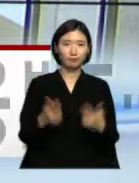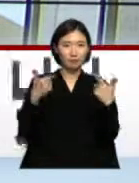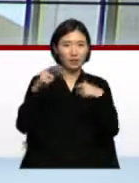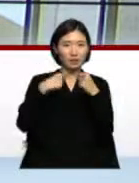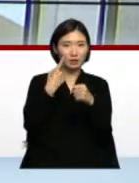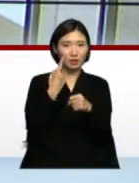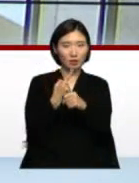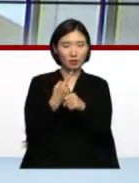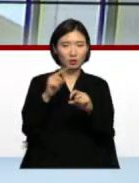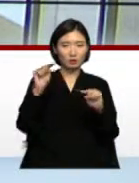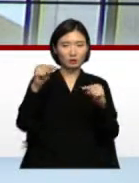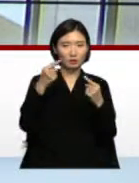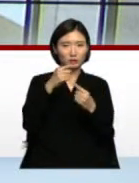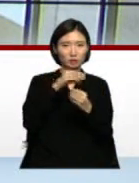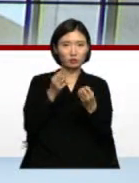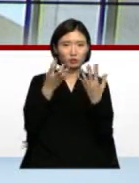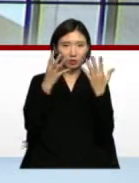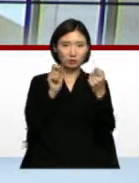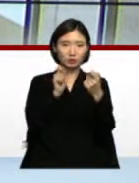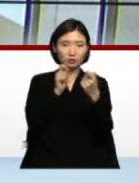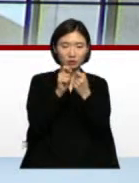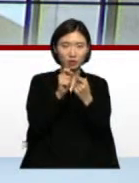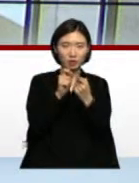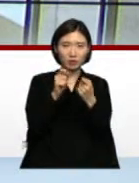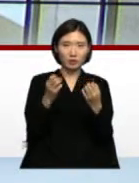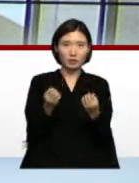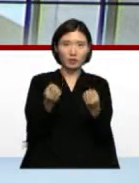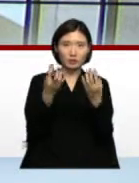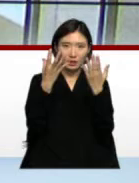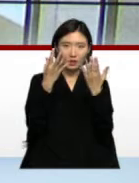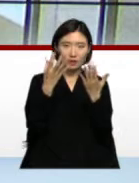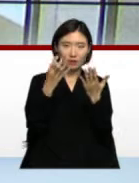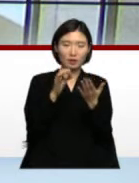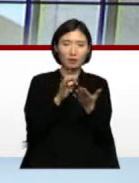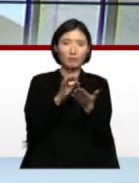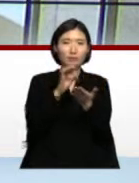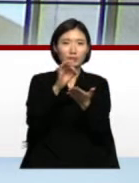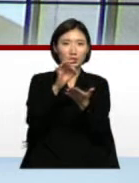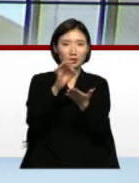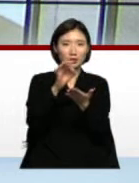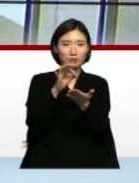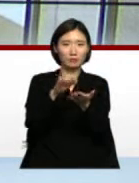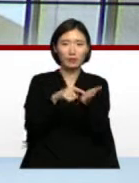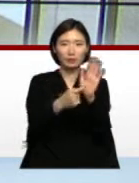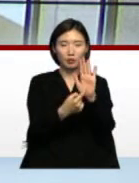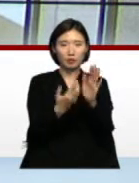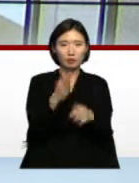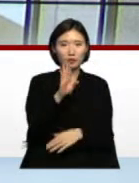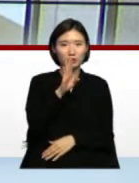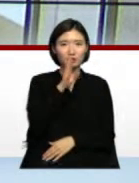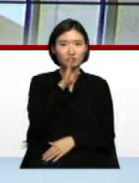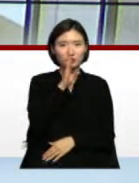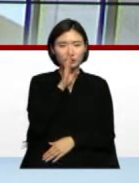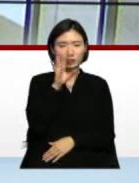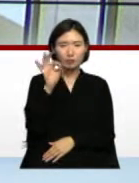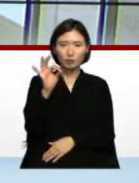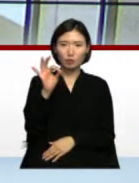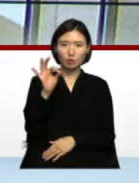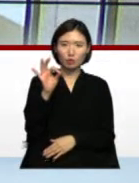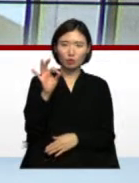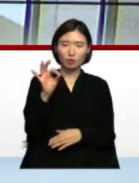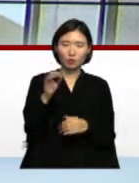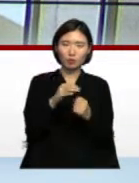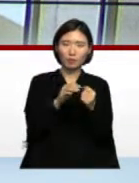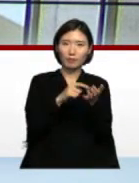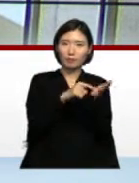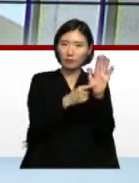매년 설이나 추석 명절 직전에 차례상 비용이 발표됩니다. 그런데 발표되는 비용이 실제 비용과 다소 차이가 있다고